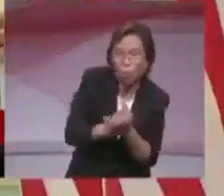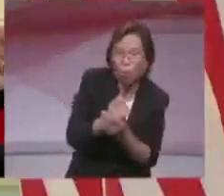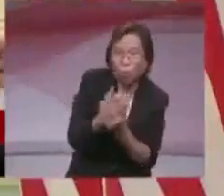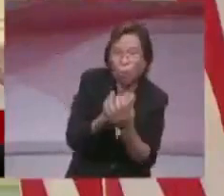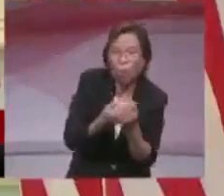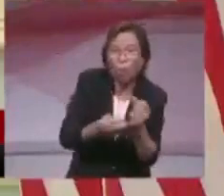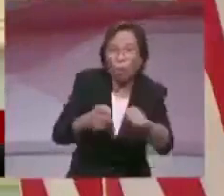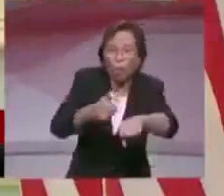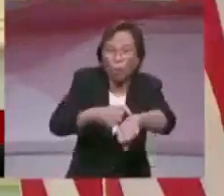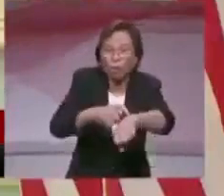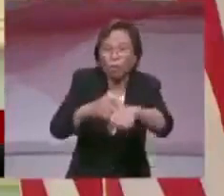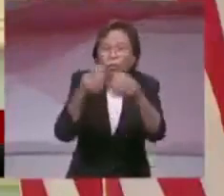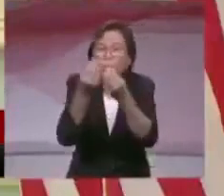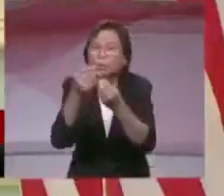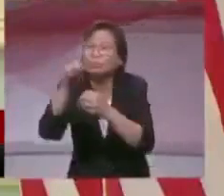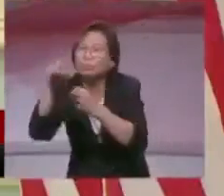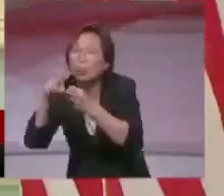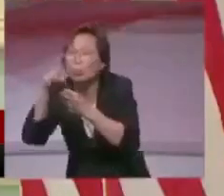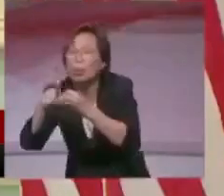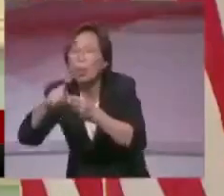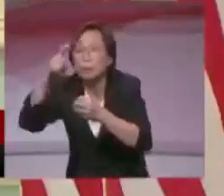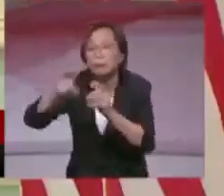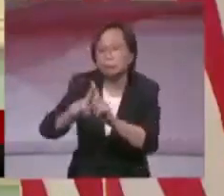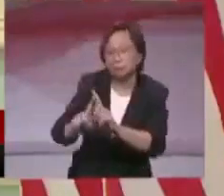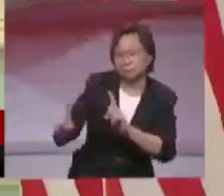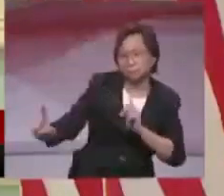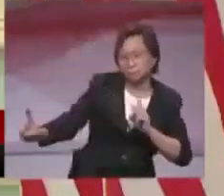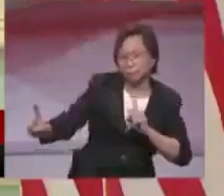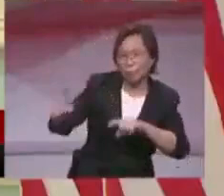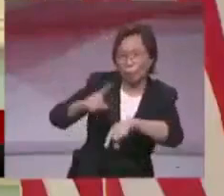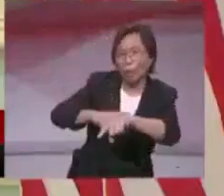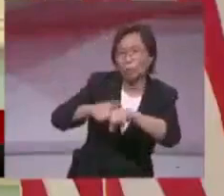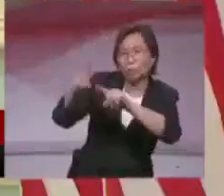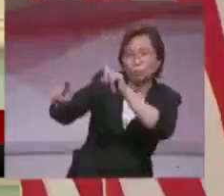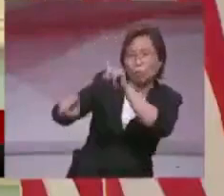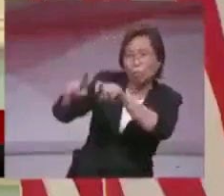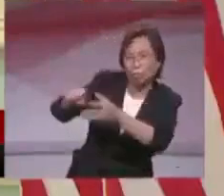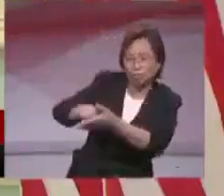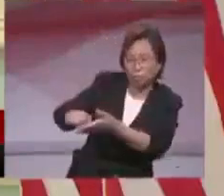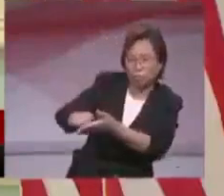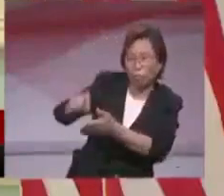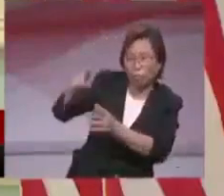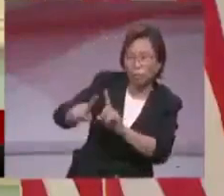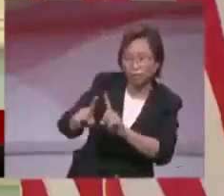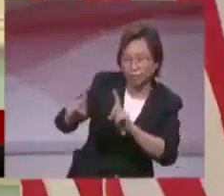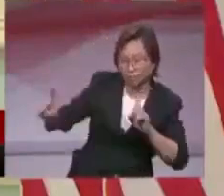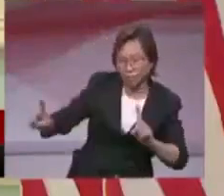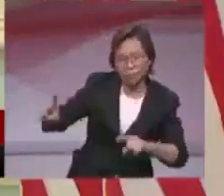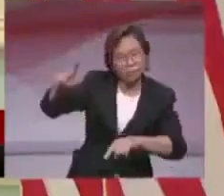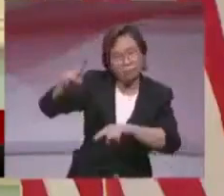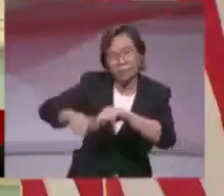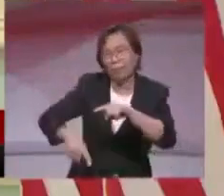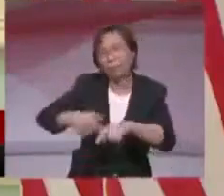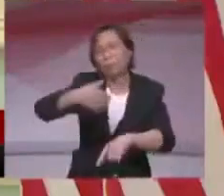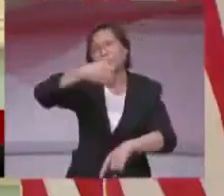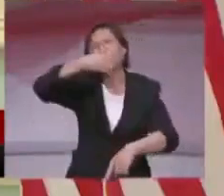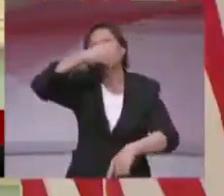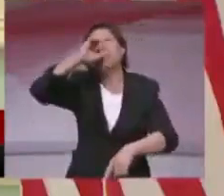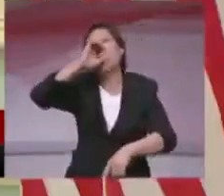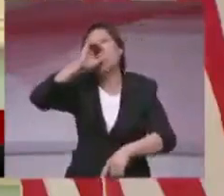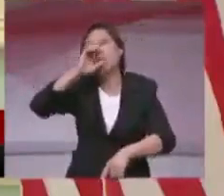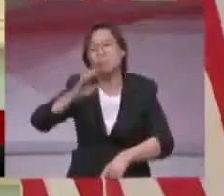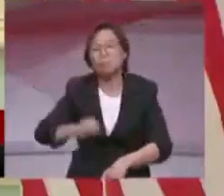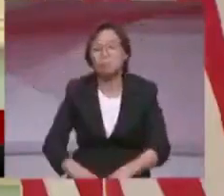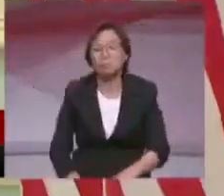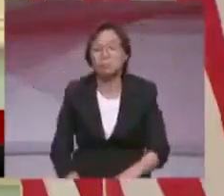banci secara penjarakan sosial, dan tidak boleh minum,